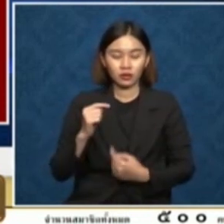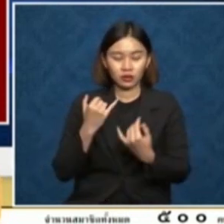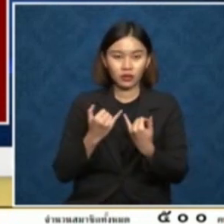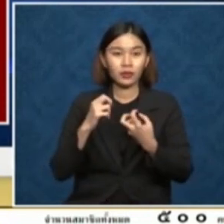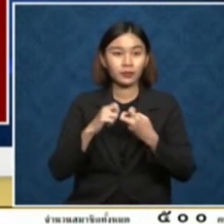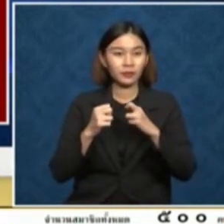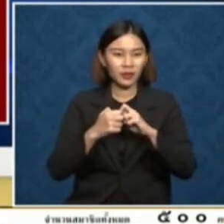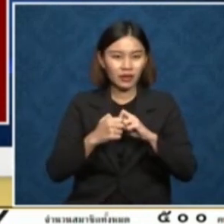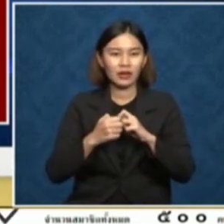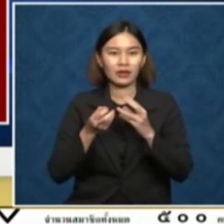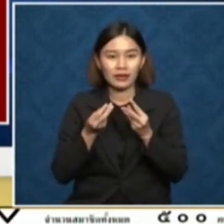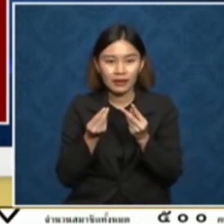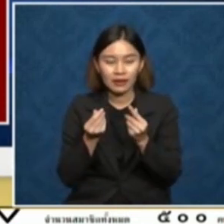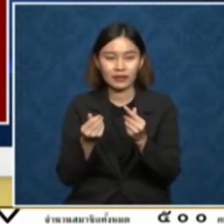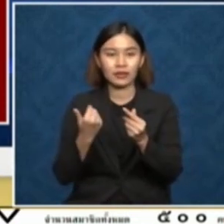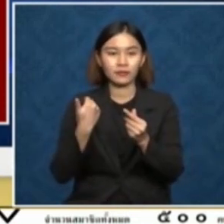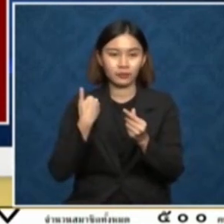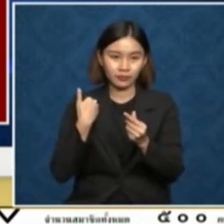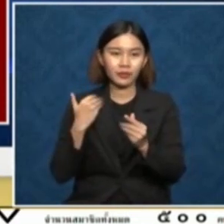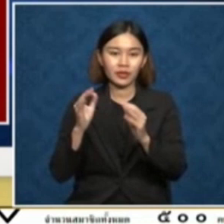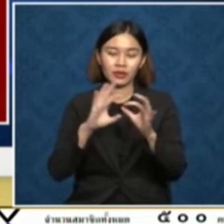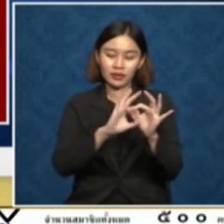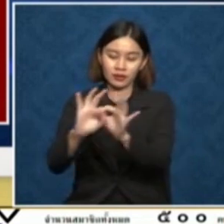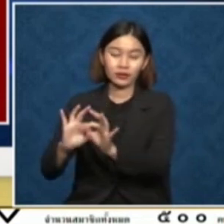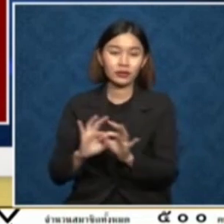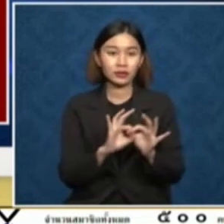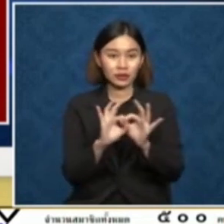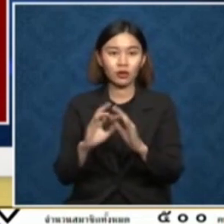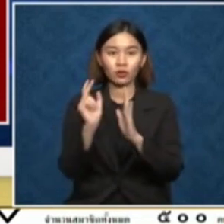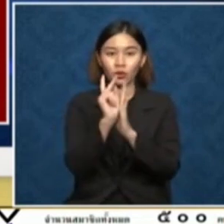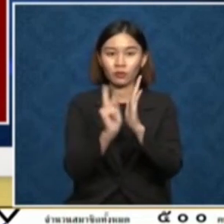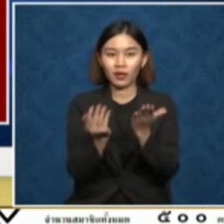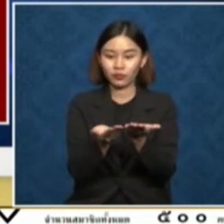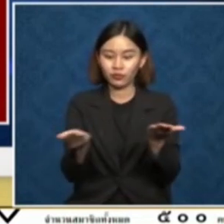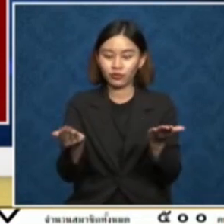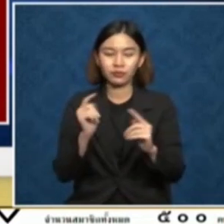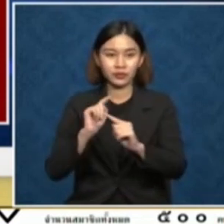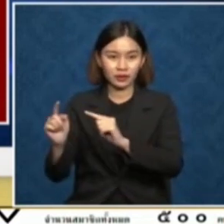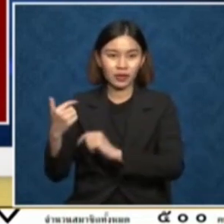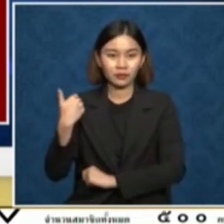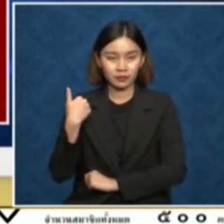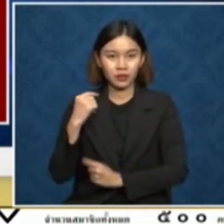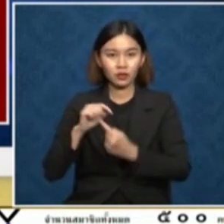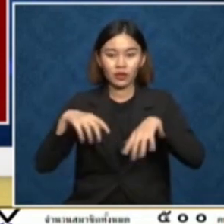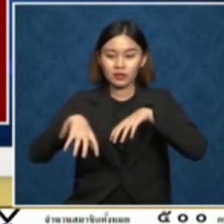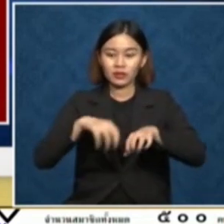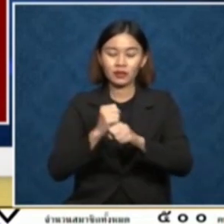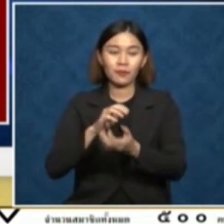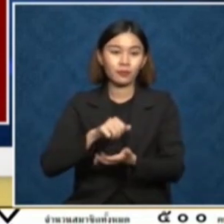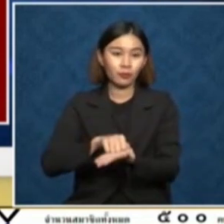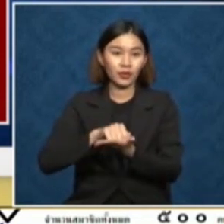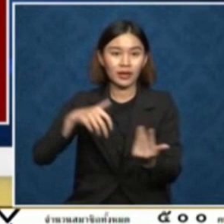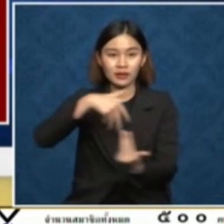ลักการตามรัฐธรรมนูญที่ต้องการให้ทุกคนมีสิทธิเสรีภาพที่เท่าเทียมแต่ในขณะเดียวกันครับ